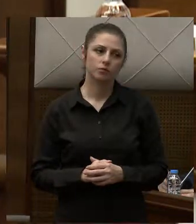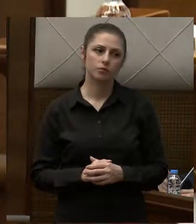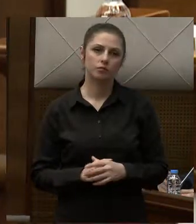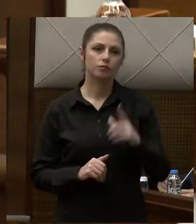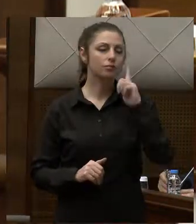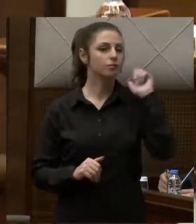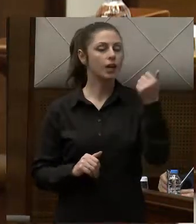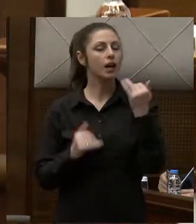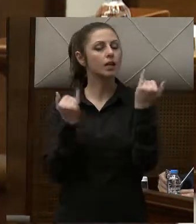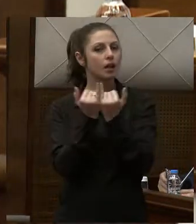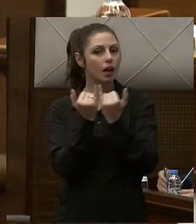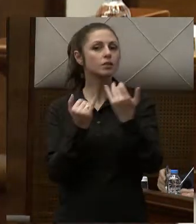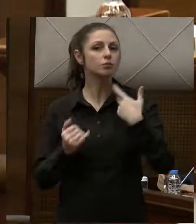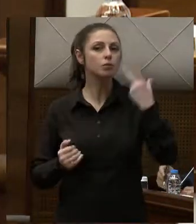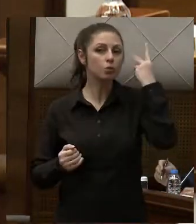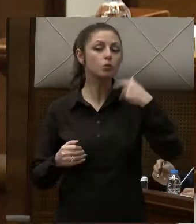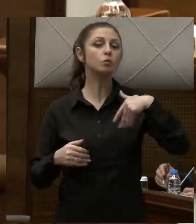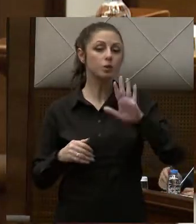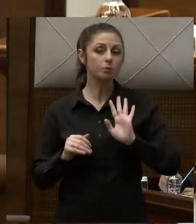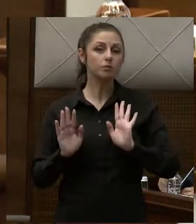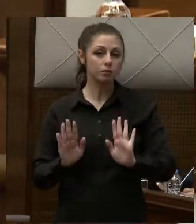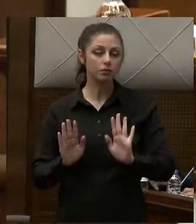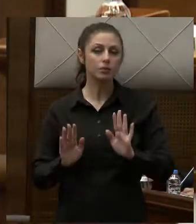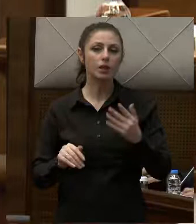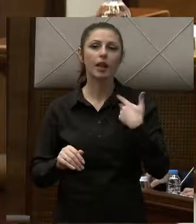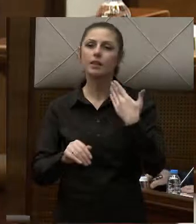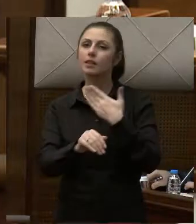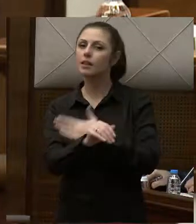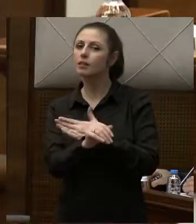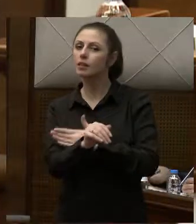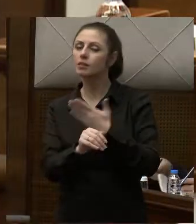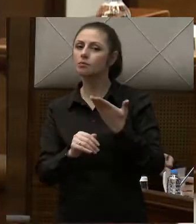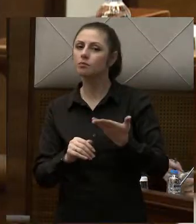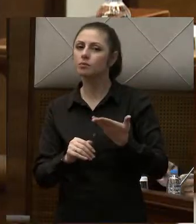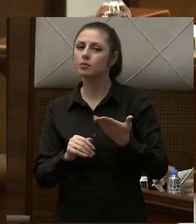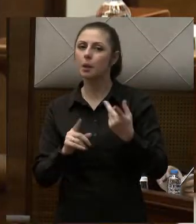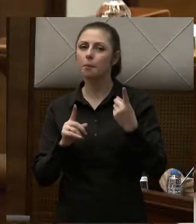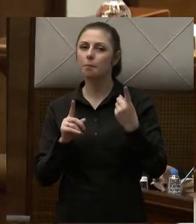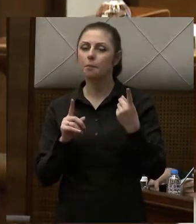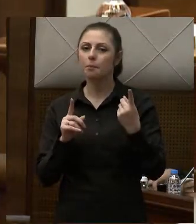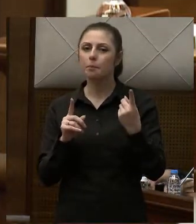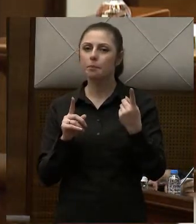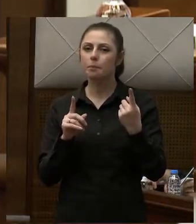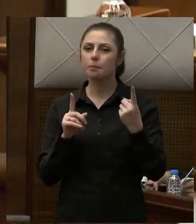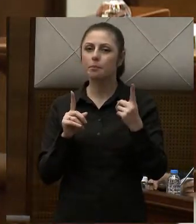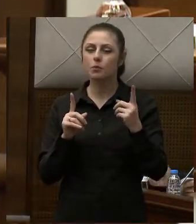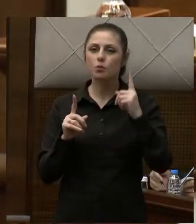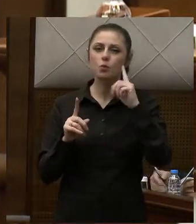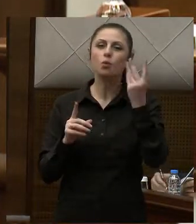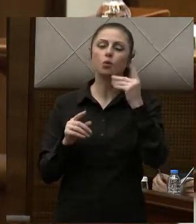Değerli kardeşlerim, unutulmamalıdır ki ülkemiz gerek jeolojik ve gerek jeopolitik konum noktasında çok önemli bir